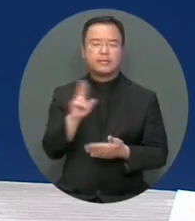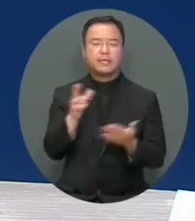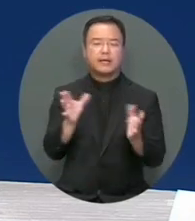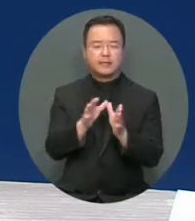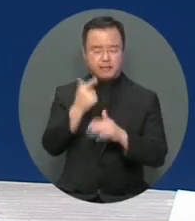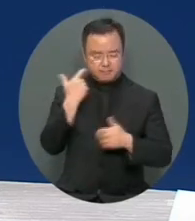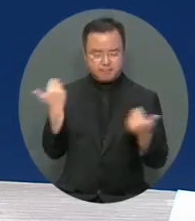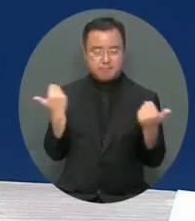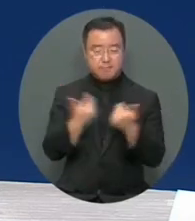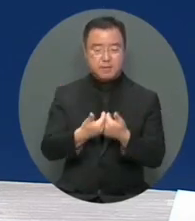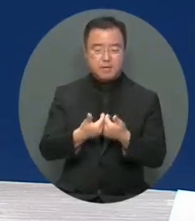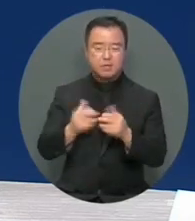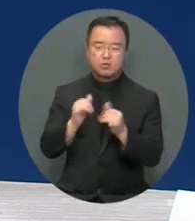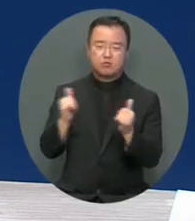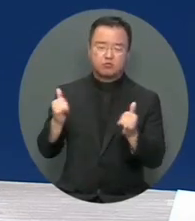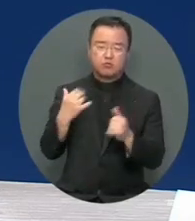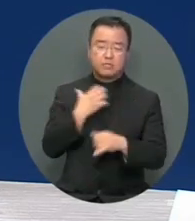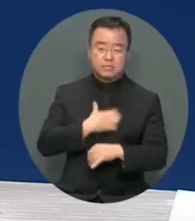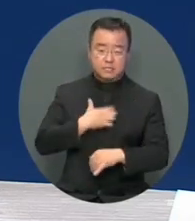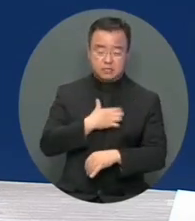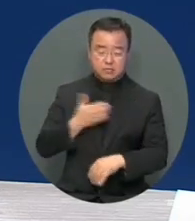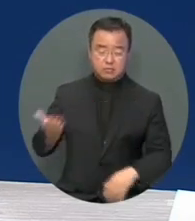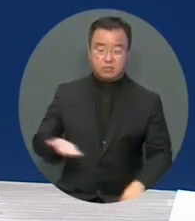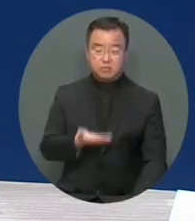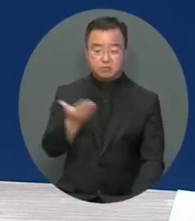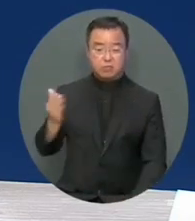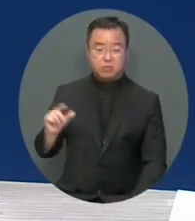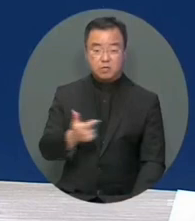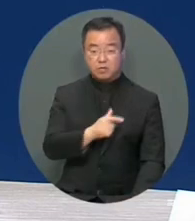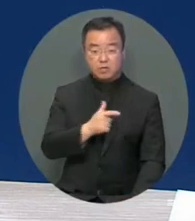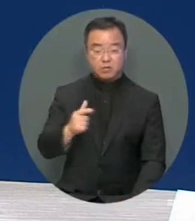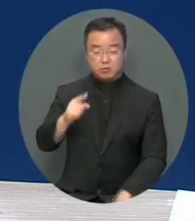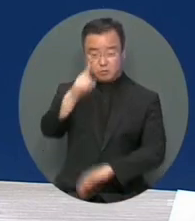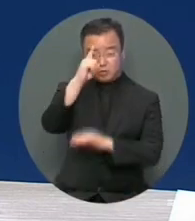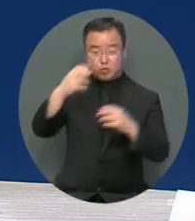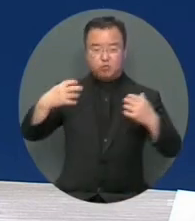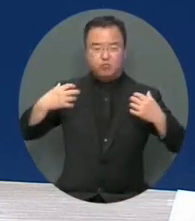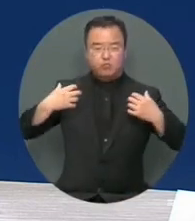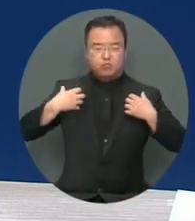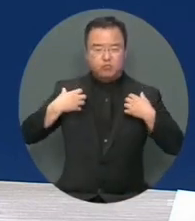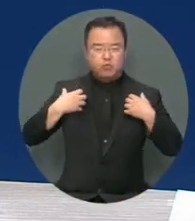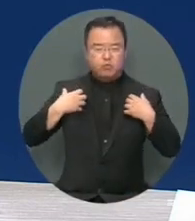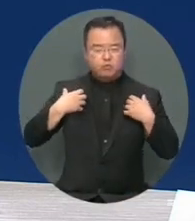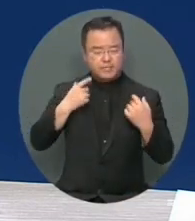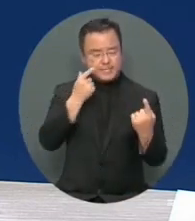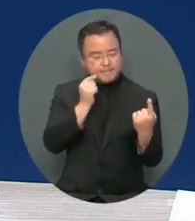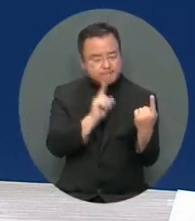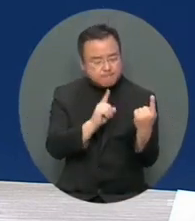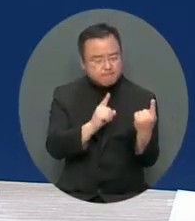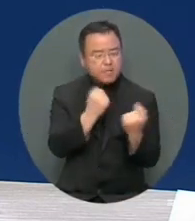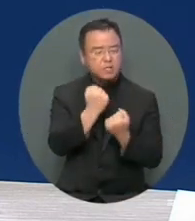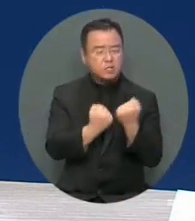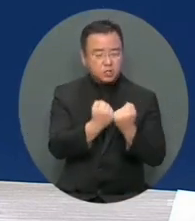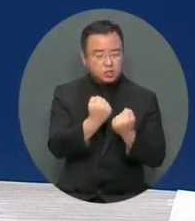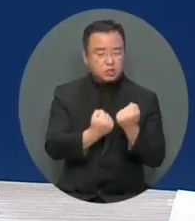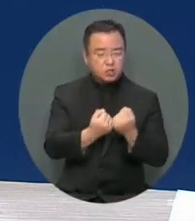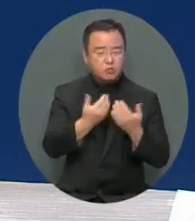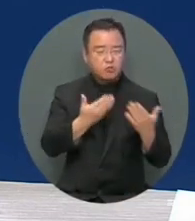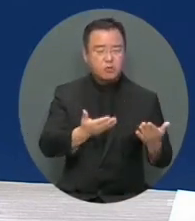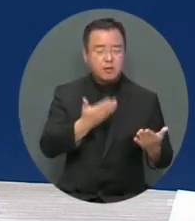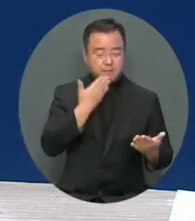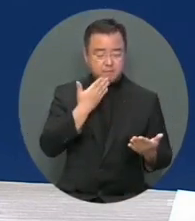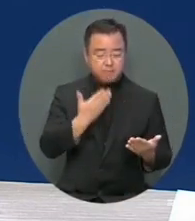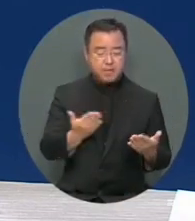국민의 그런 걱정을 정부가 이것을 일본을 설득할 수 있는 지렛대로 삼는 그런